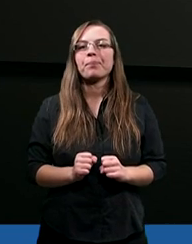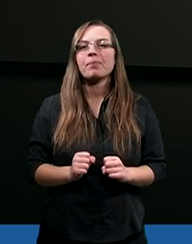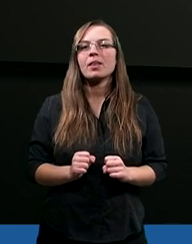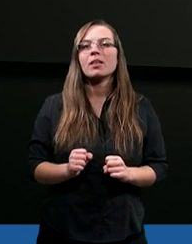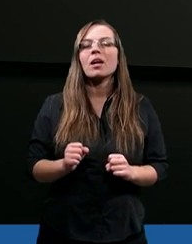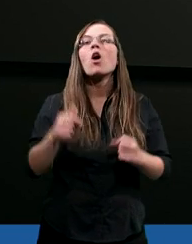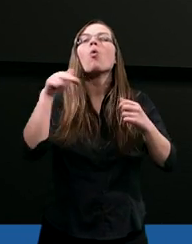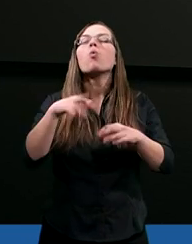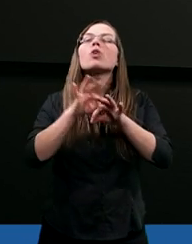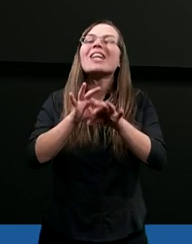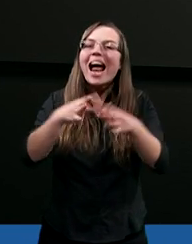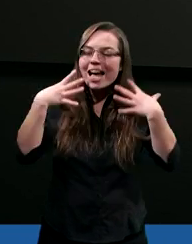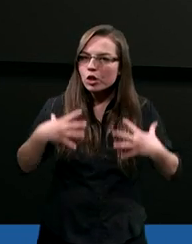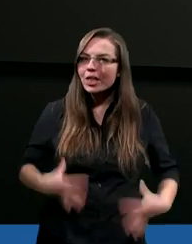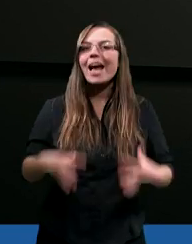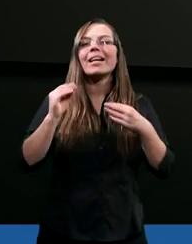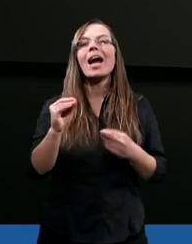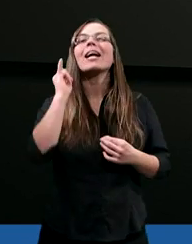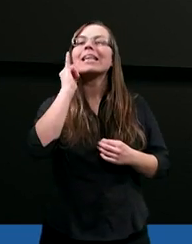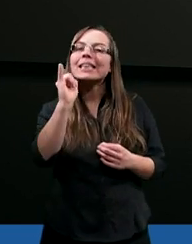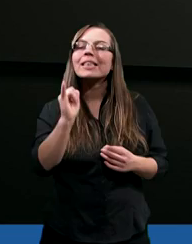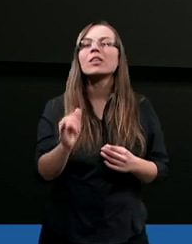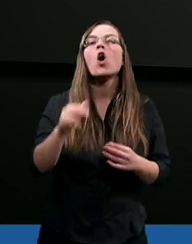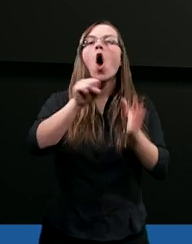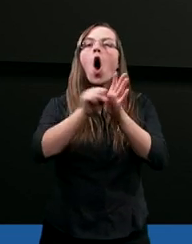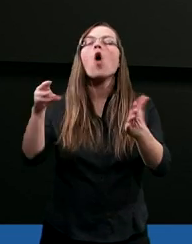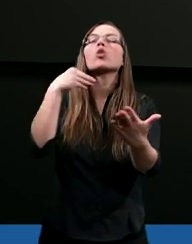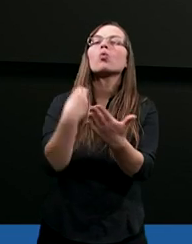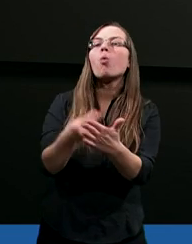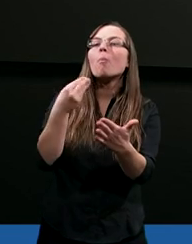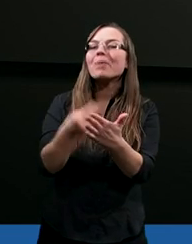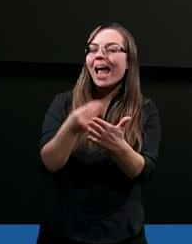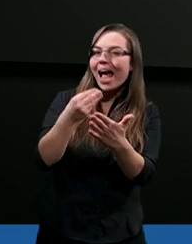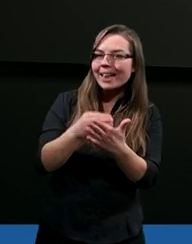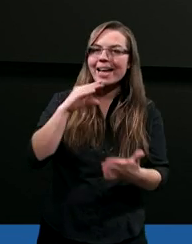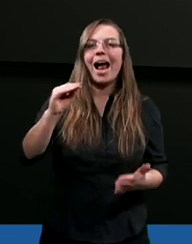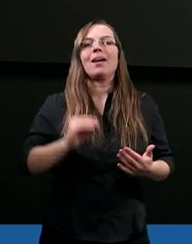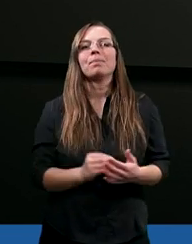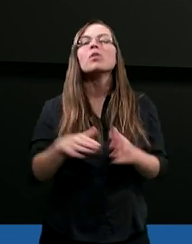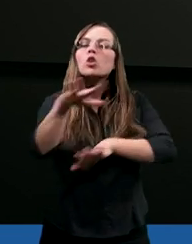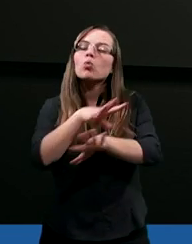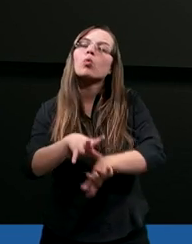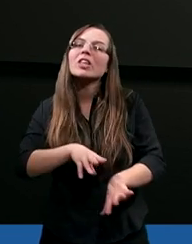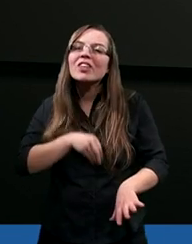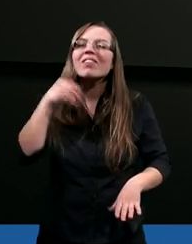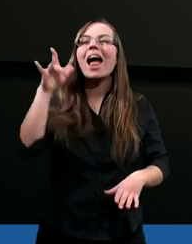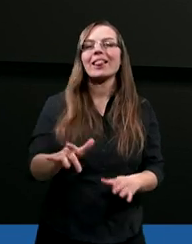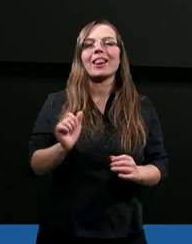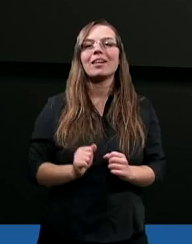ucieleśnienie i odkupienie. Duch Święty